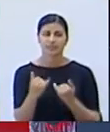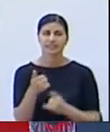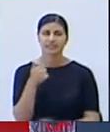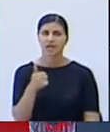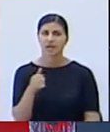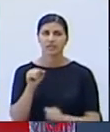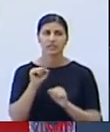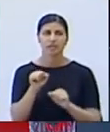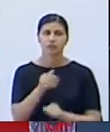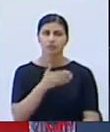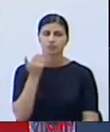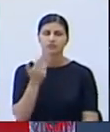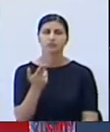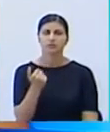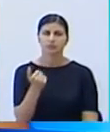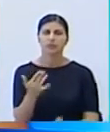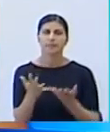არის?